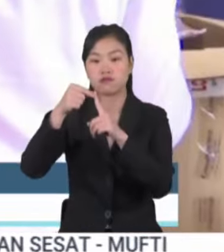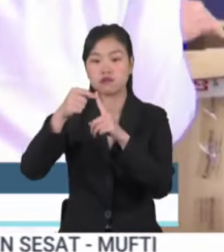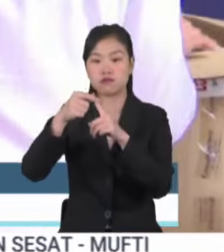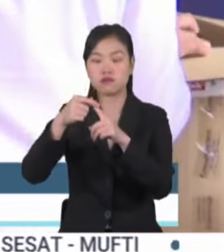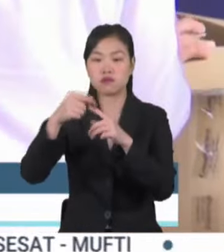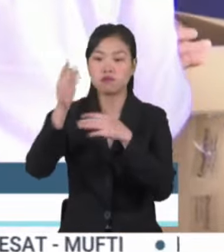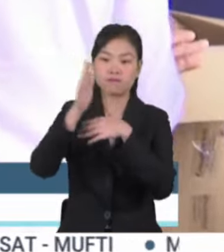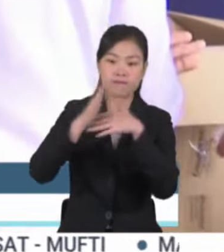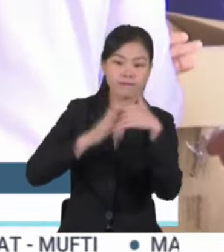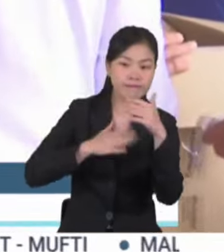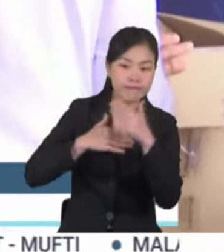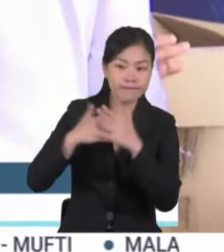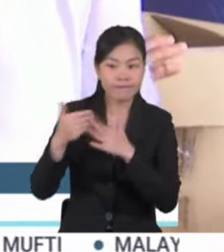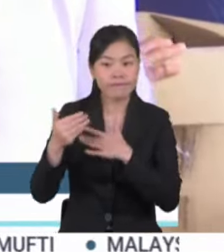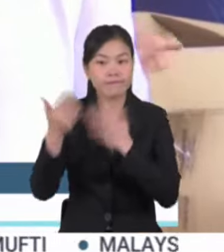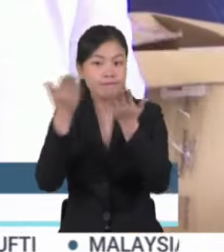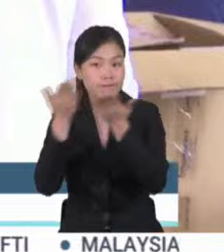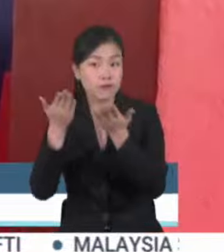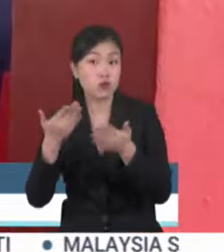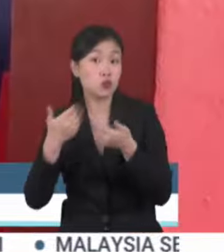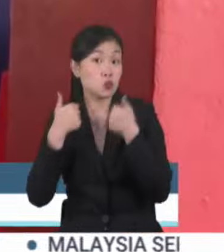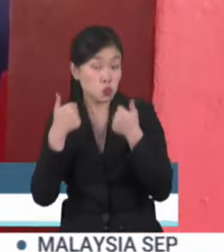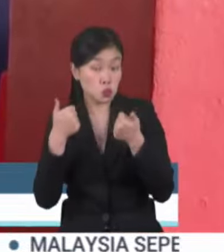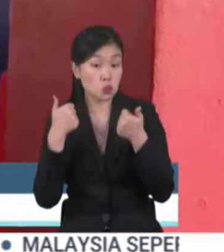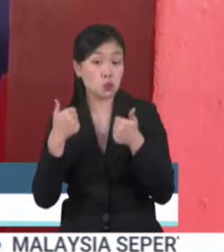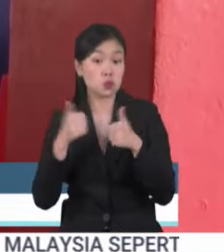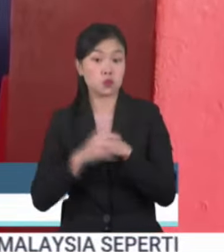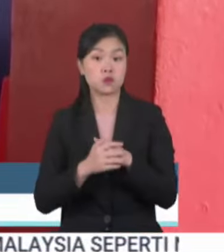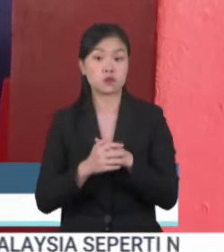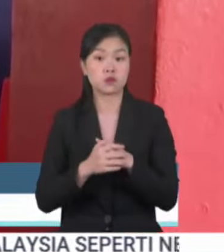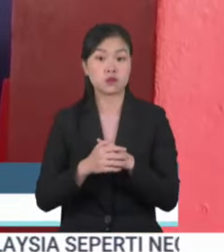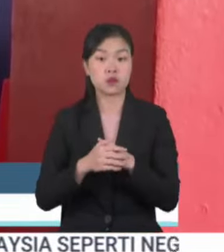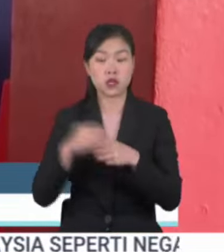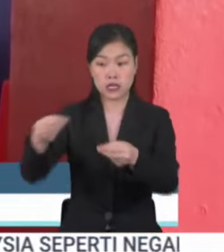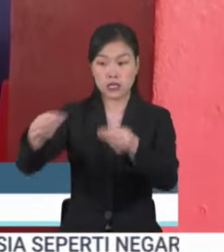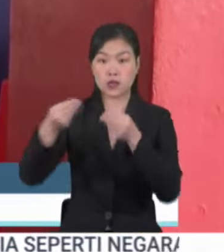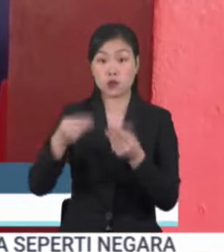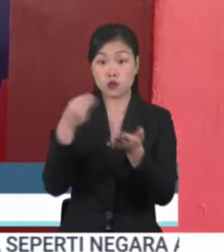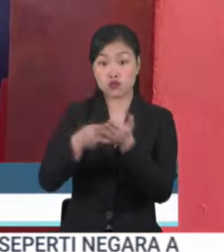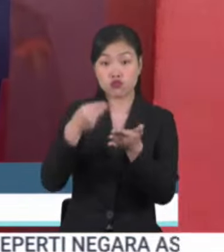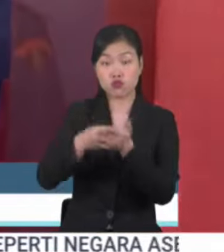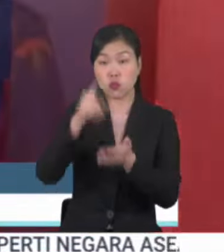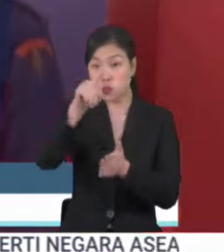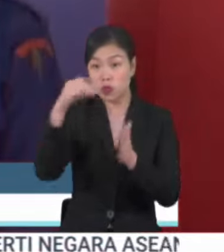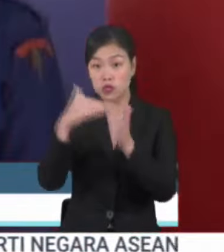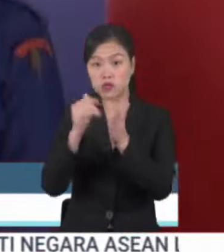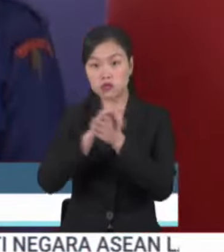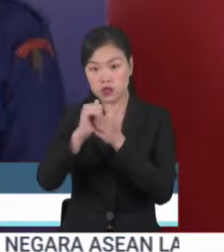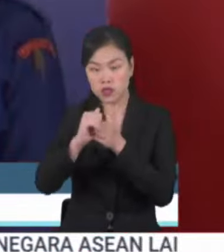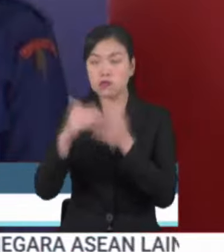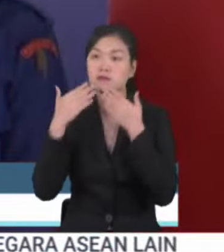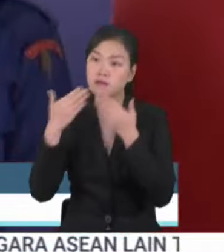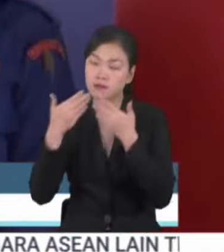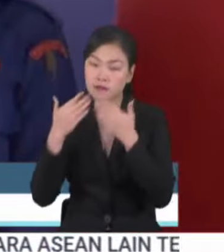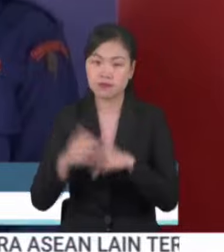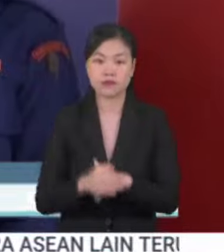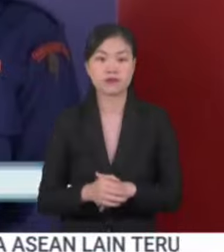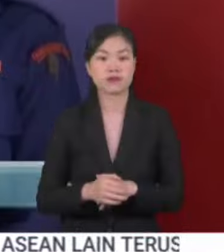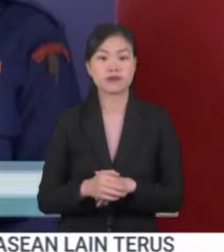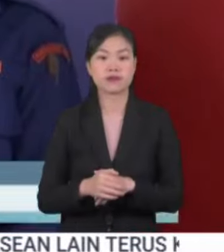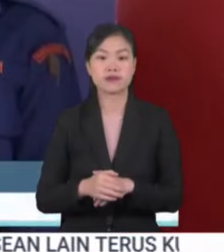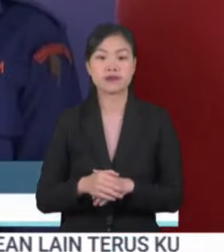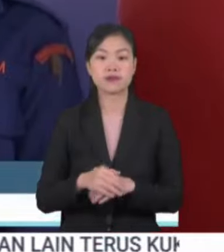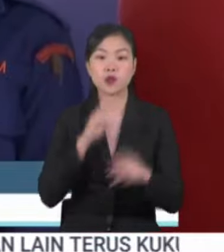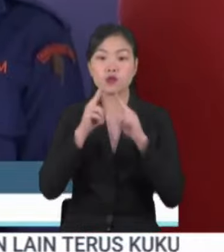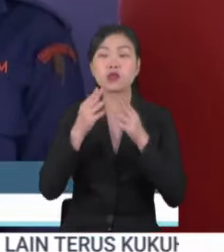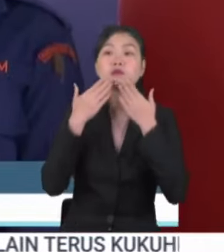Layanan orang dia semua okey lah. Dan bagi RM1,000, ucapkan terima kasih lah. Ini mengucapkan jutaan terima kasih